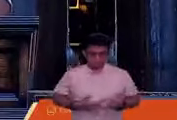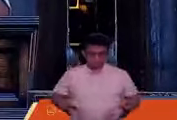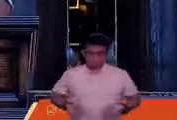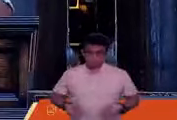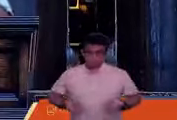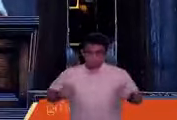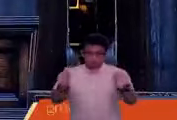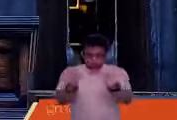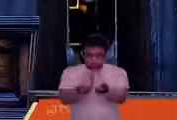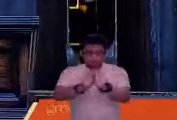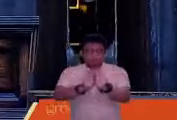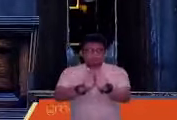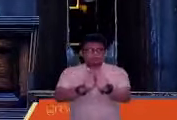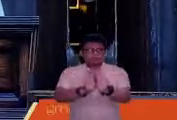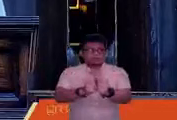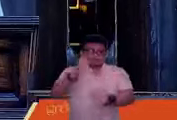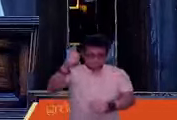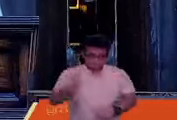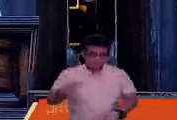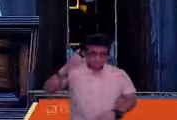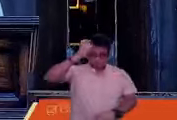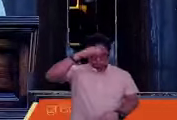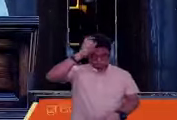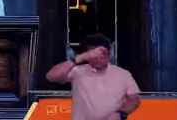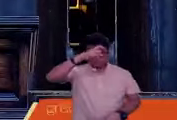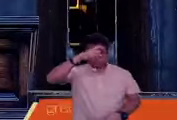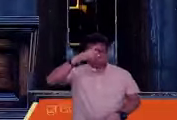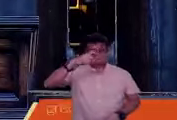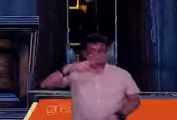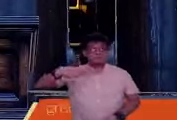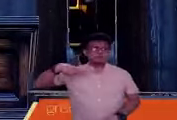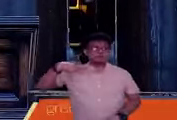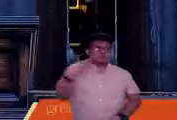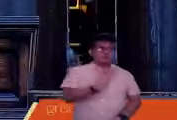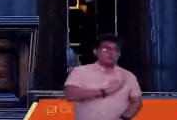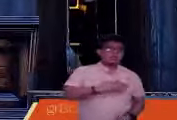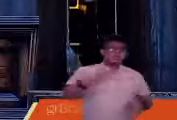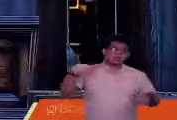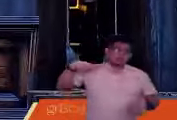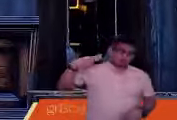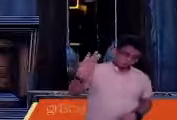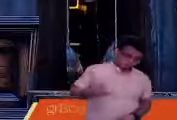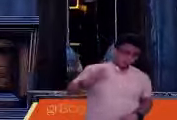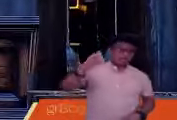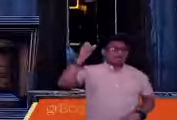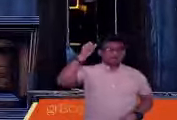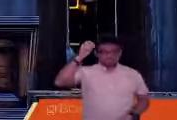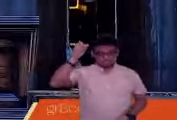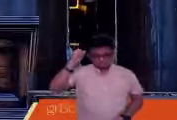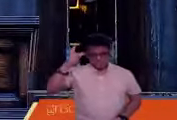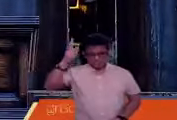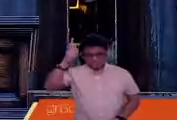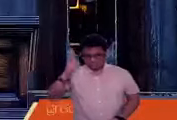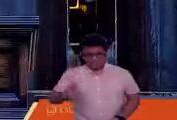much of God's wisdom, mga kaigsunan, mabitaw na, very important nga ni atagayod sa